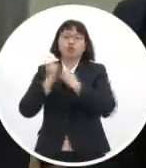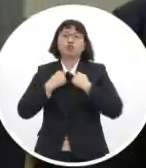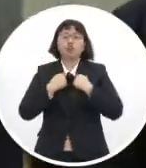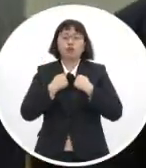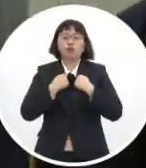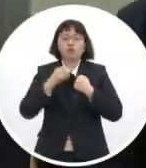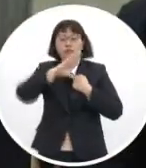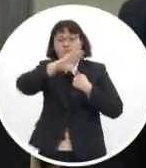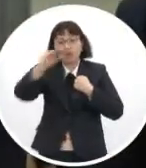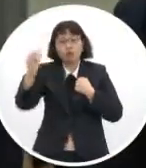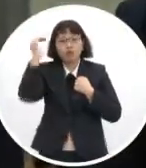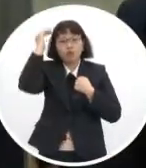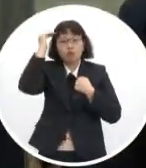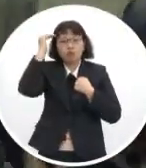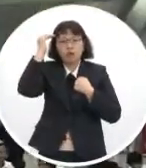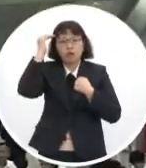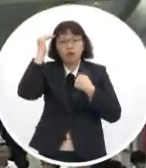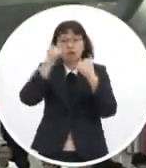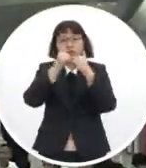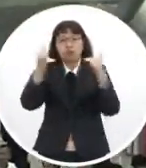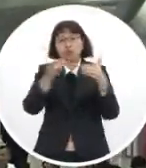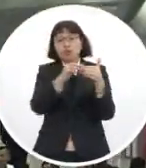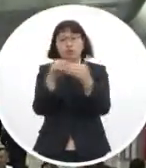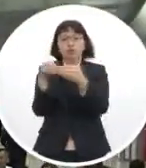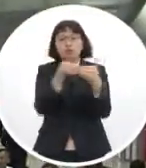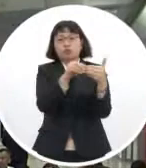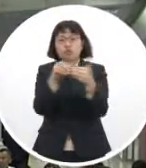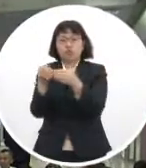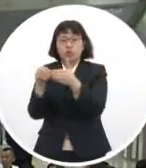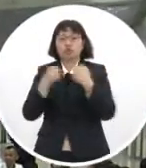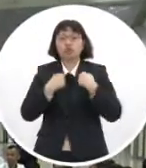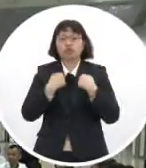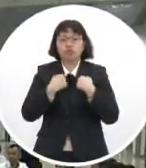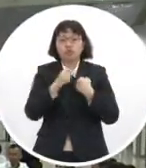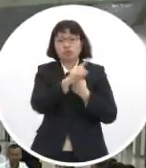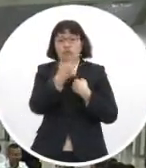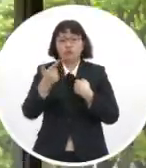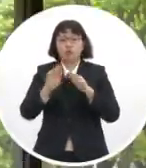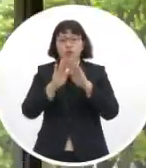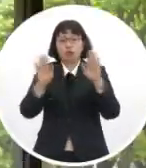困難者の避難誘導などを行ったんだよ。